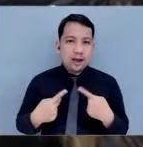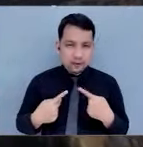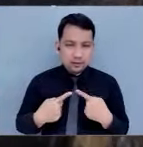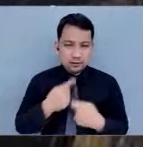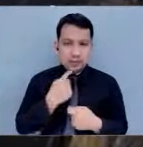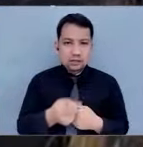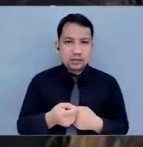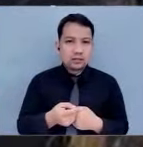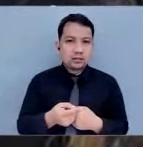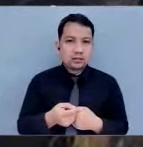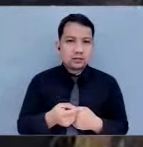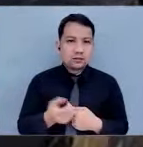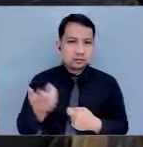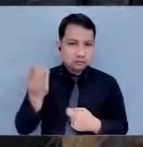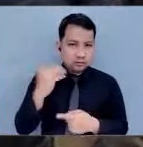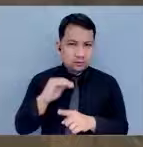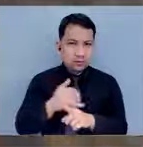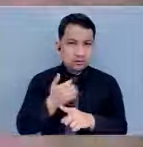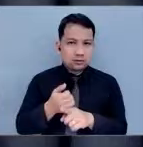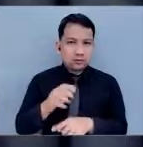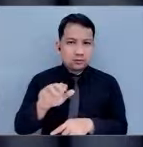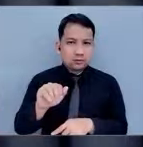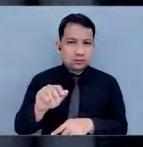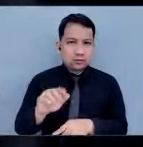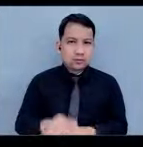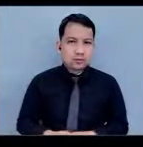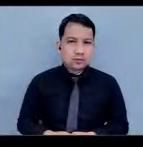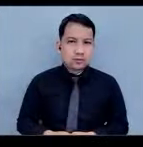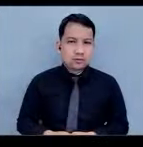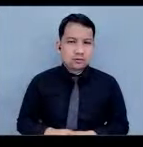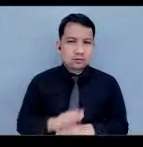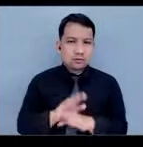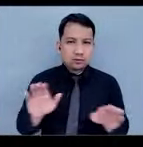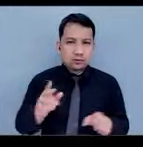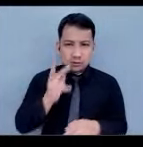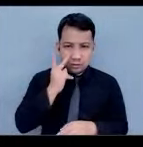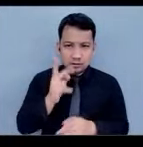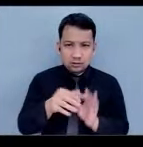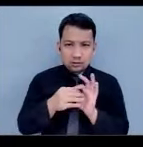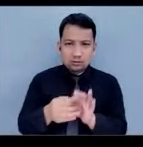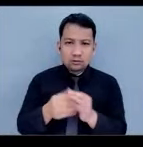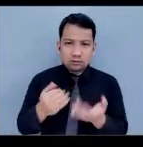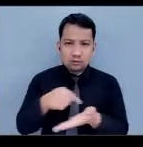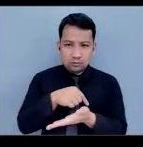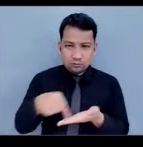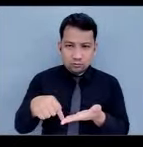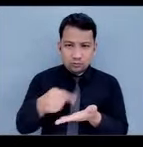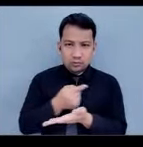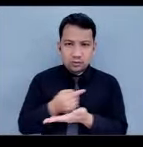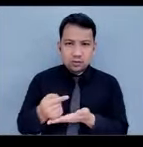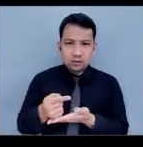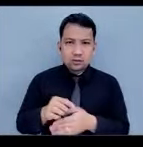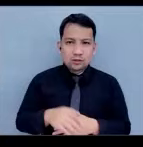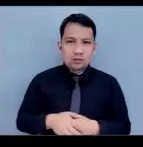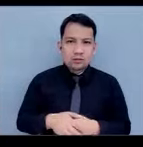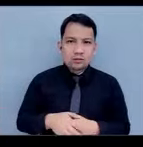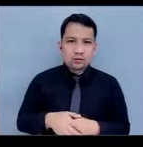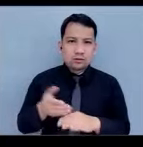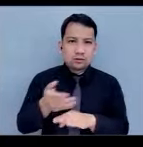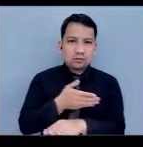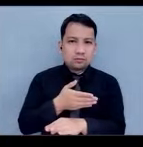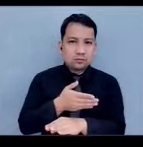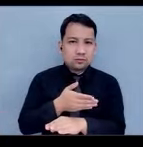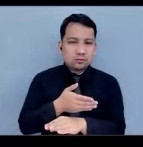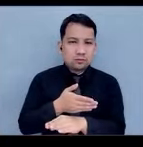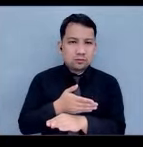President noong January 15 I don't see any problem finishing it this quarter before the before the Holy